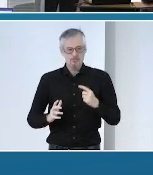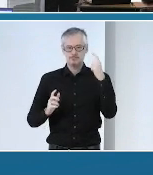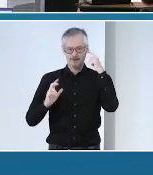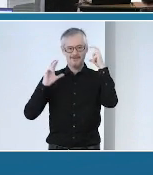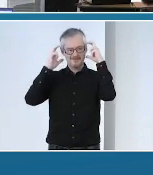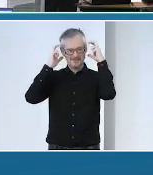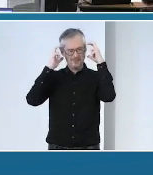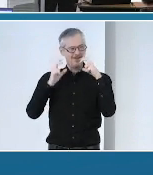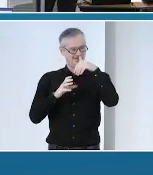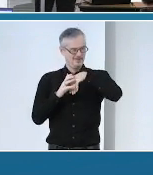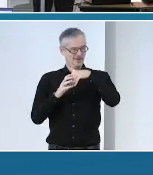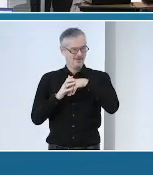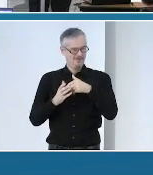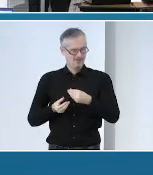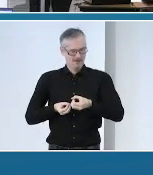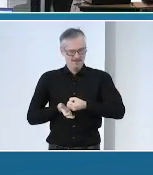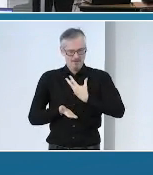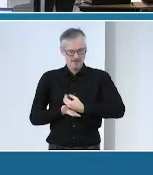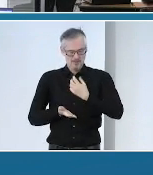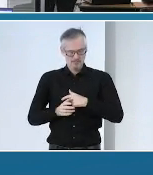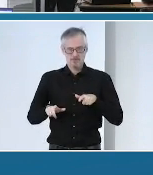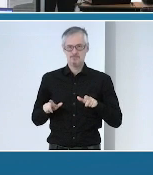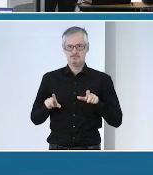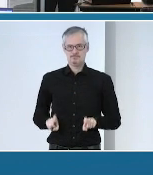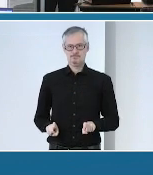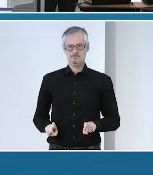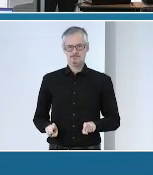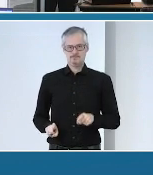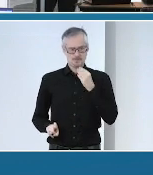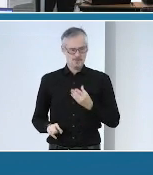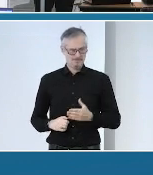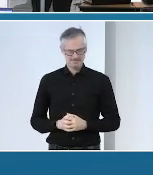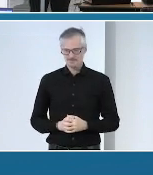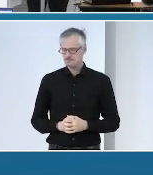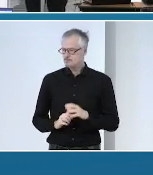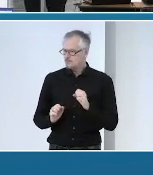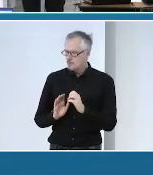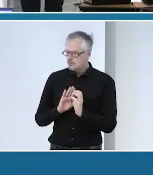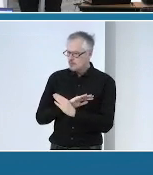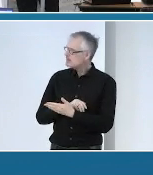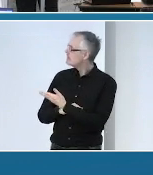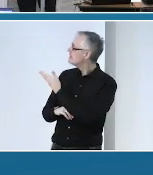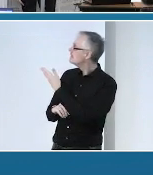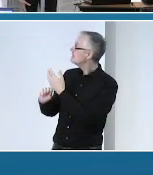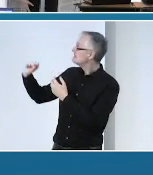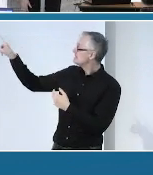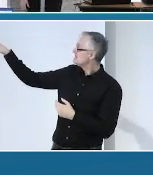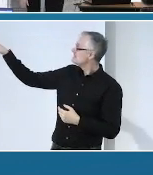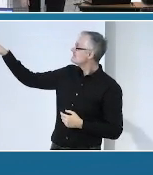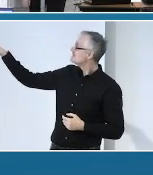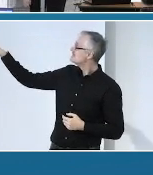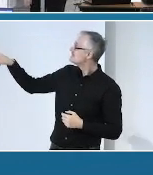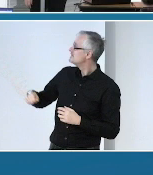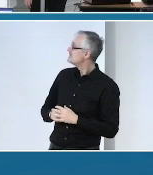Donc, il y a 2 organes autolytiques. Alors, ces organes autolytiques, tu les montres? Voilà. Ils